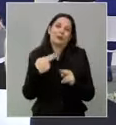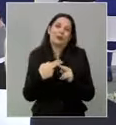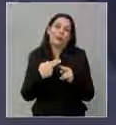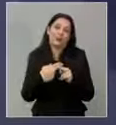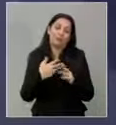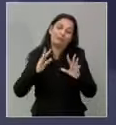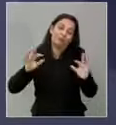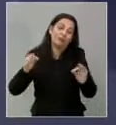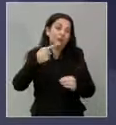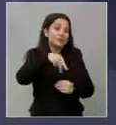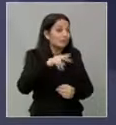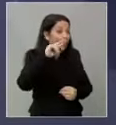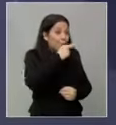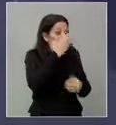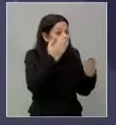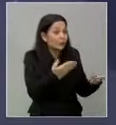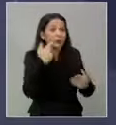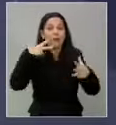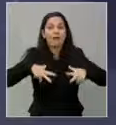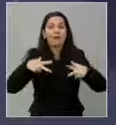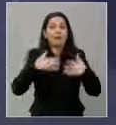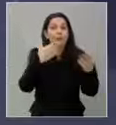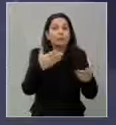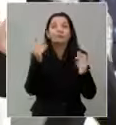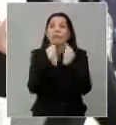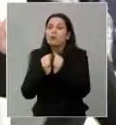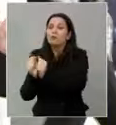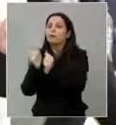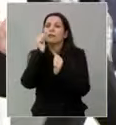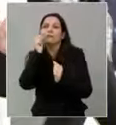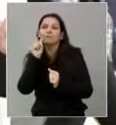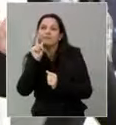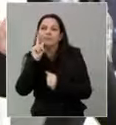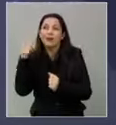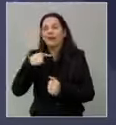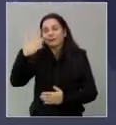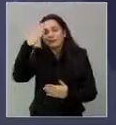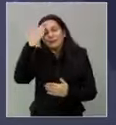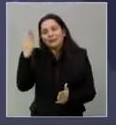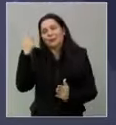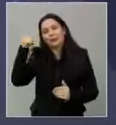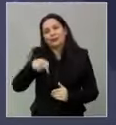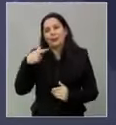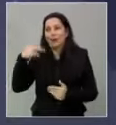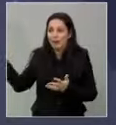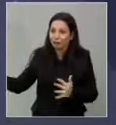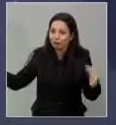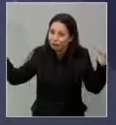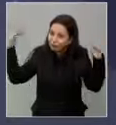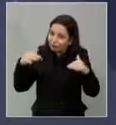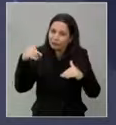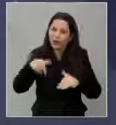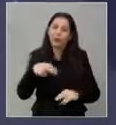κύριε Πρωθυπουργέ, αξιότιμη υπουργή, αγαπητοί φίλοι και φίλες, τι τιμή να σας έχουμε σήμερα αυτή τη σημαντική μέρα μαζί